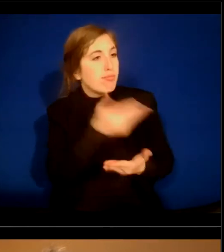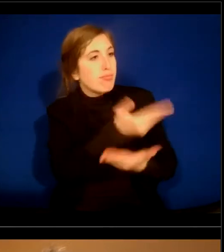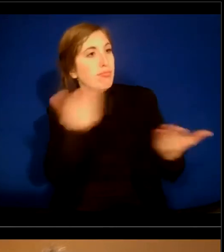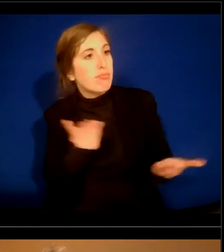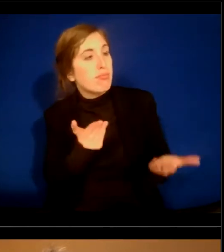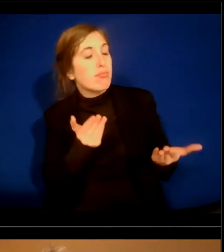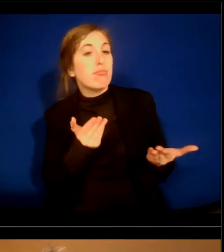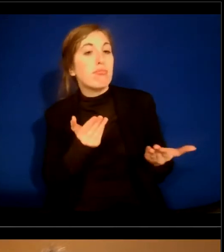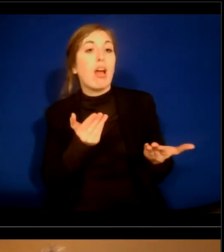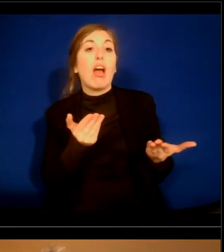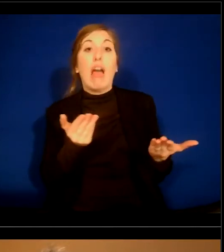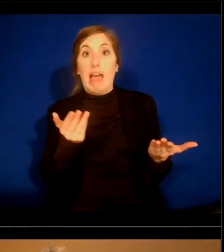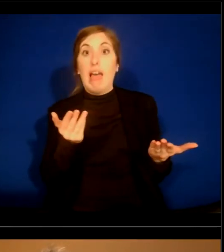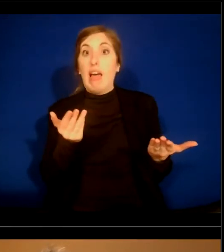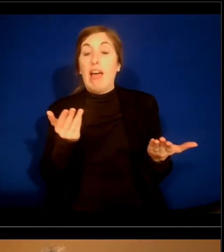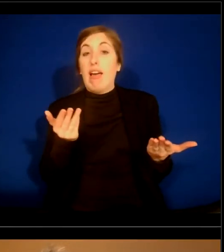poi